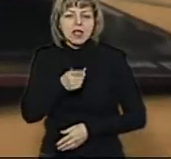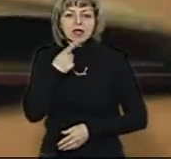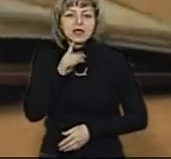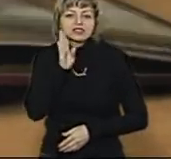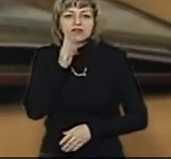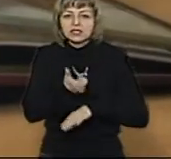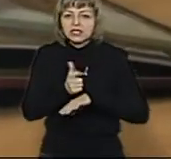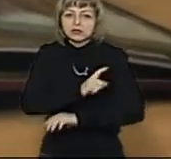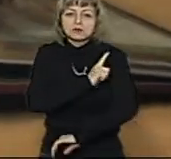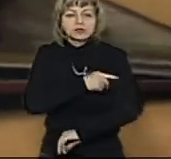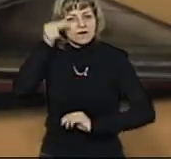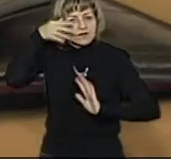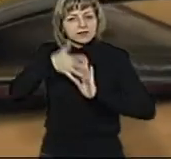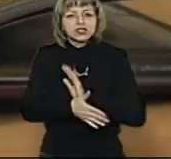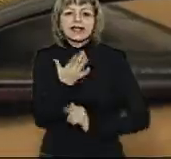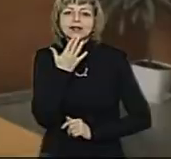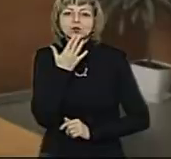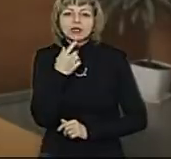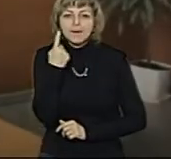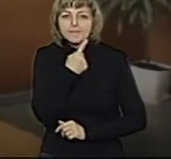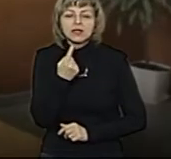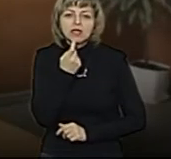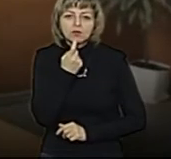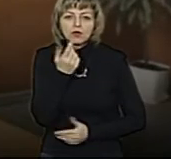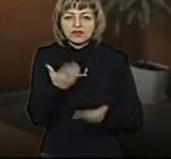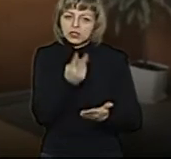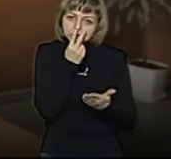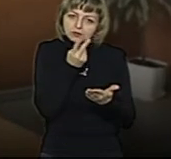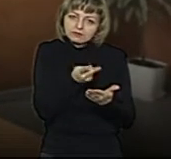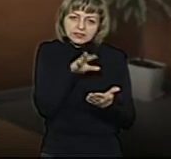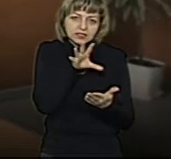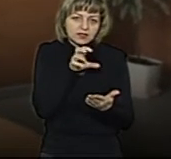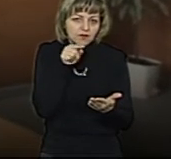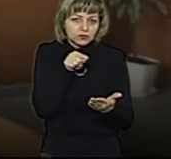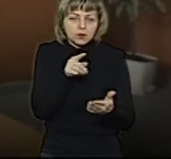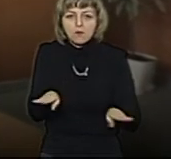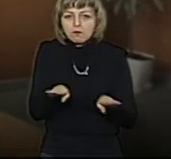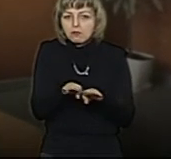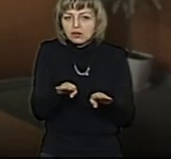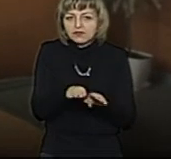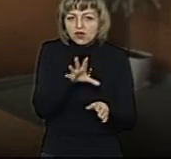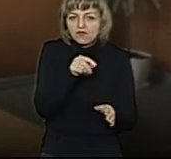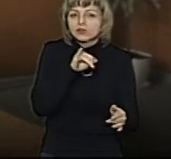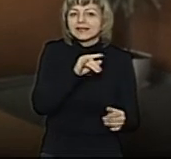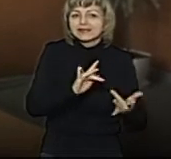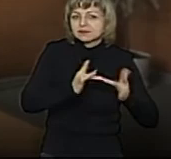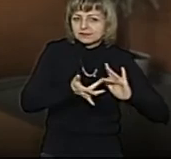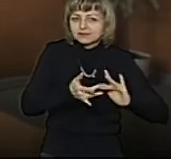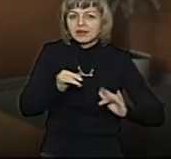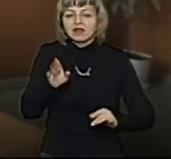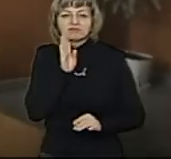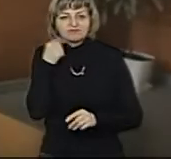вона поглиблено вивчала іноземні мови. Якщо дивитися на фотографії, то бачите, порівнювати фото з соціальних мереж, яка була,